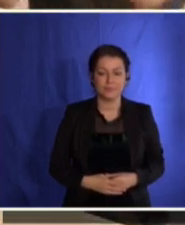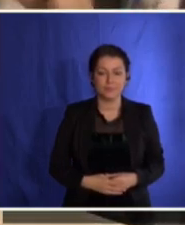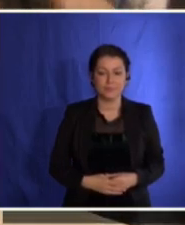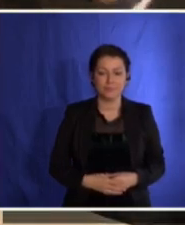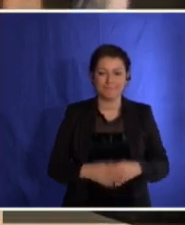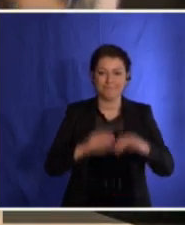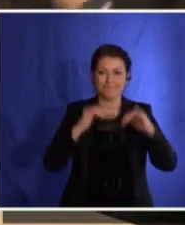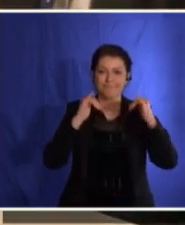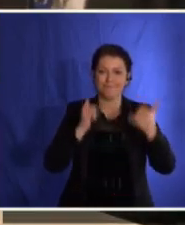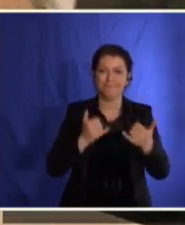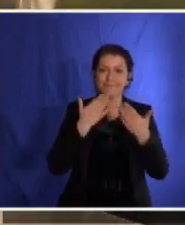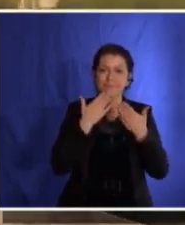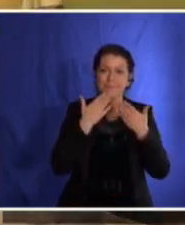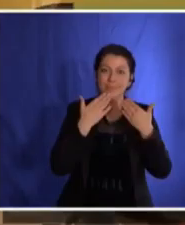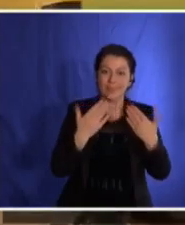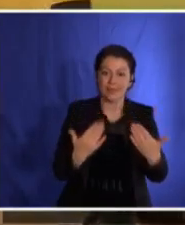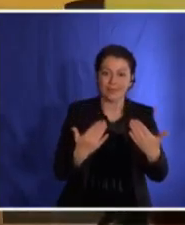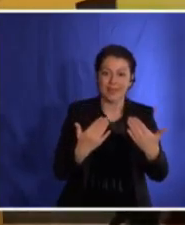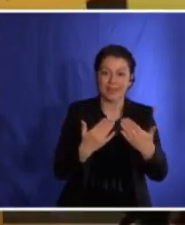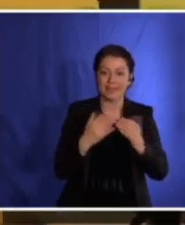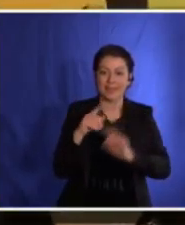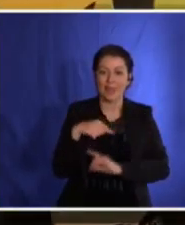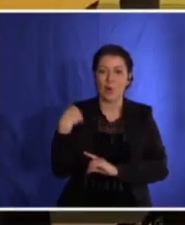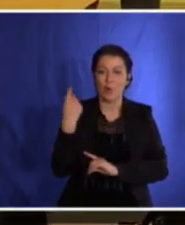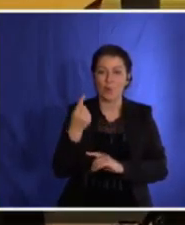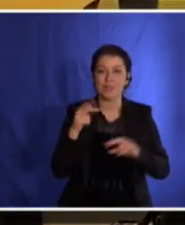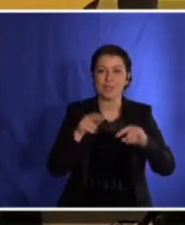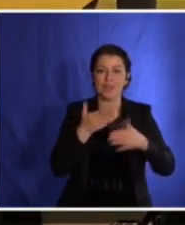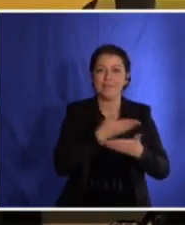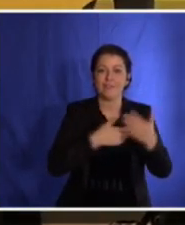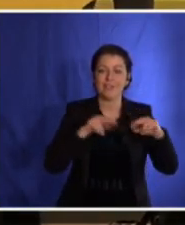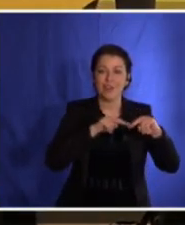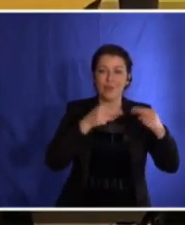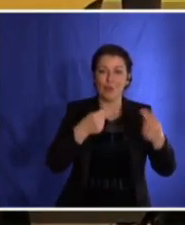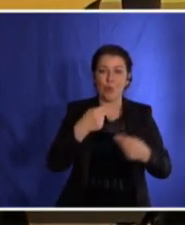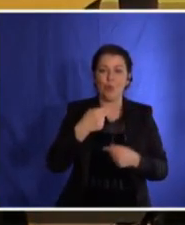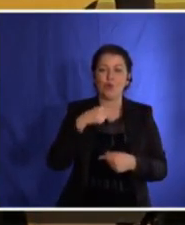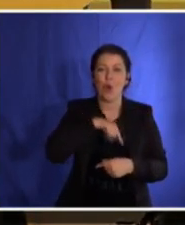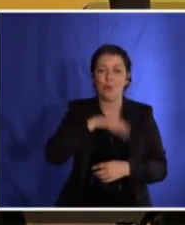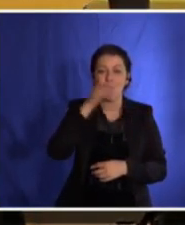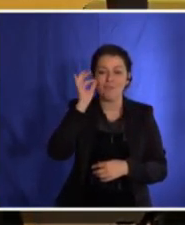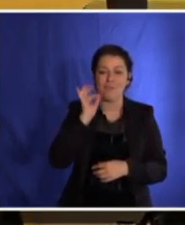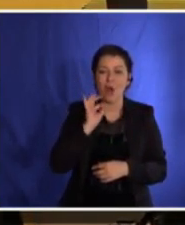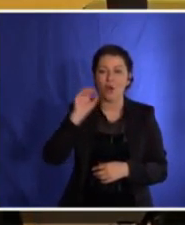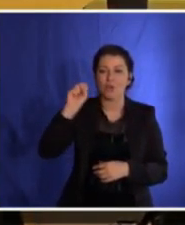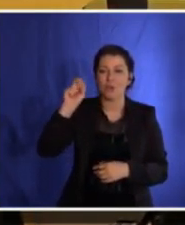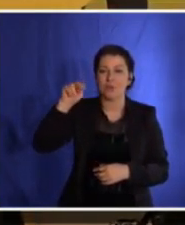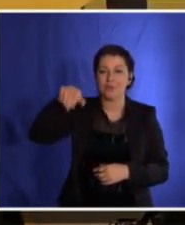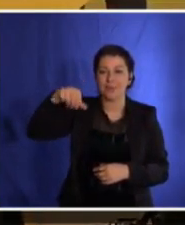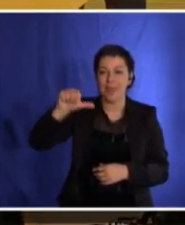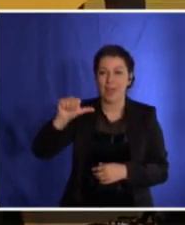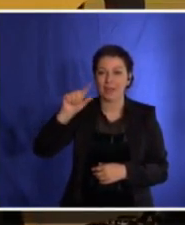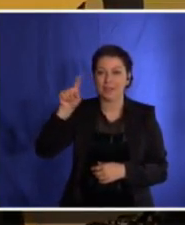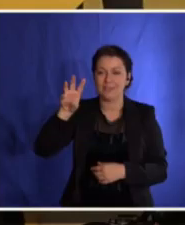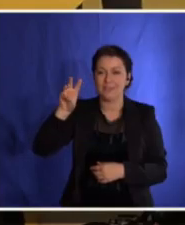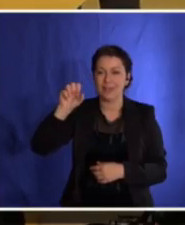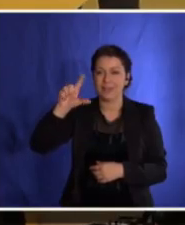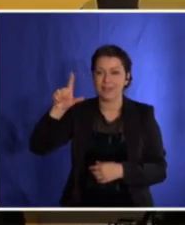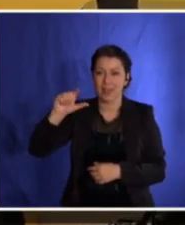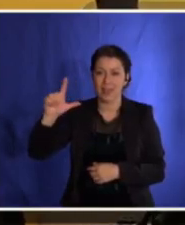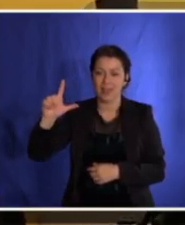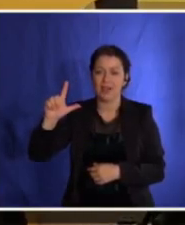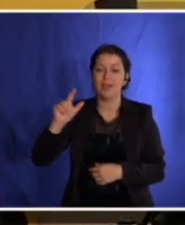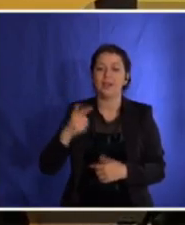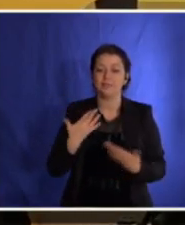Ja, danke unserer Wirtschaftsbund-Obfrau, unserer Sonja Zwarzl, für ihre Ausführungen. Ihr seht also,